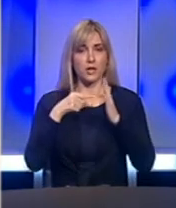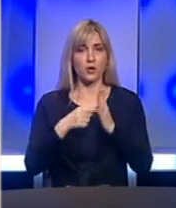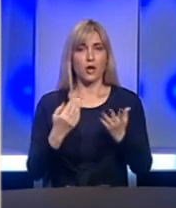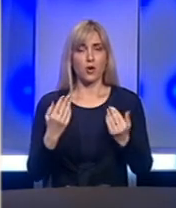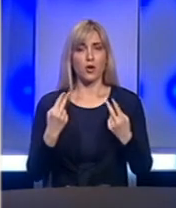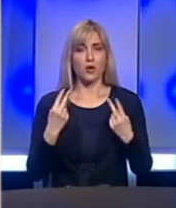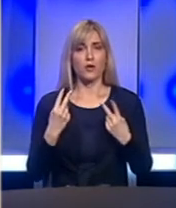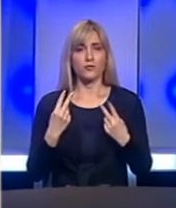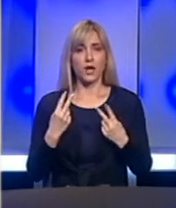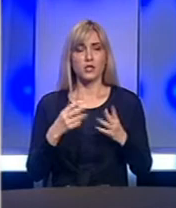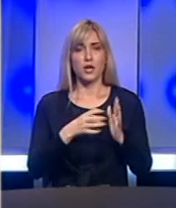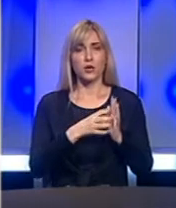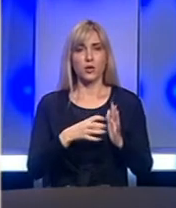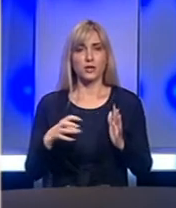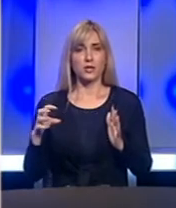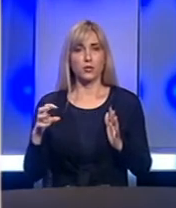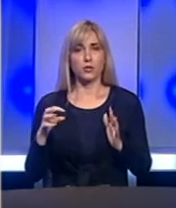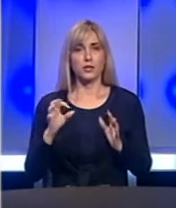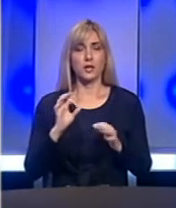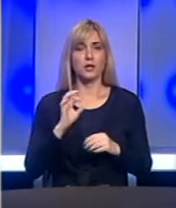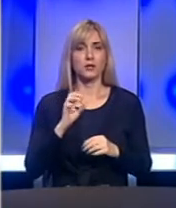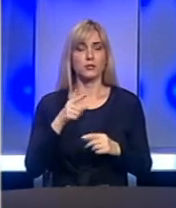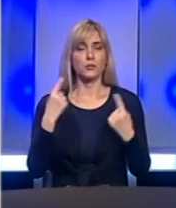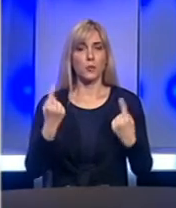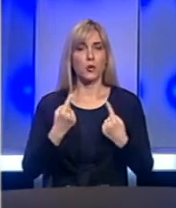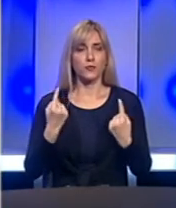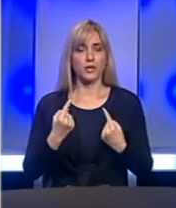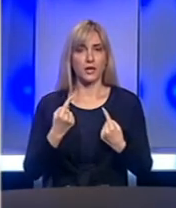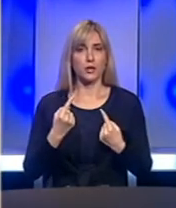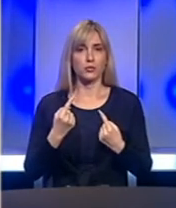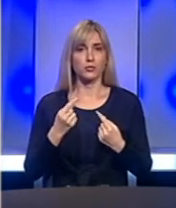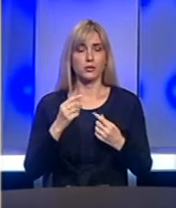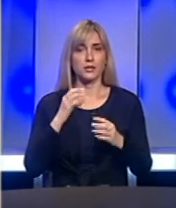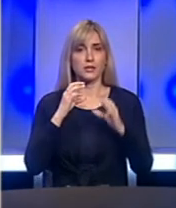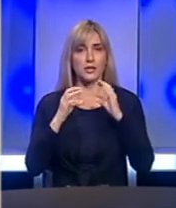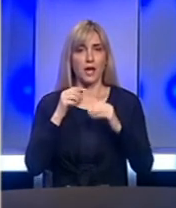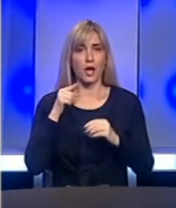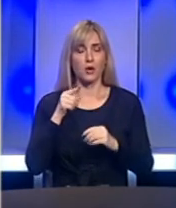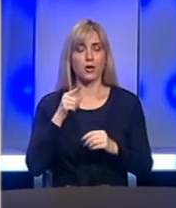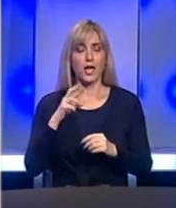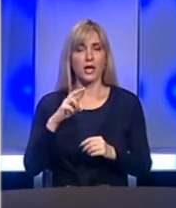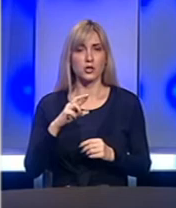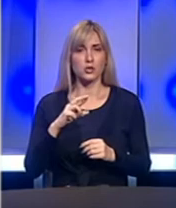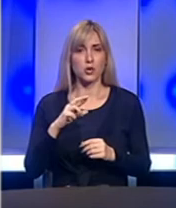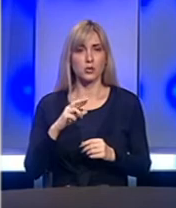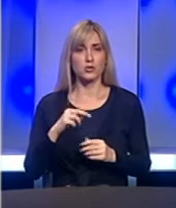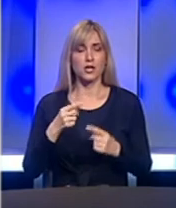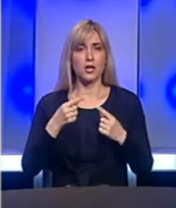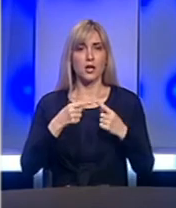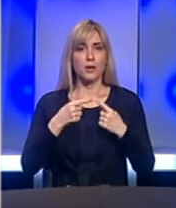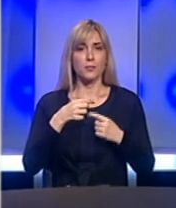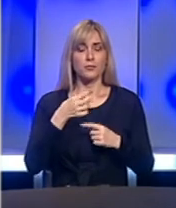važan kontinuitet u građenju i promoviranju mira i dijaloga. Opusom Egzodus Zec je postavio